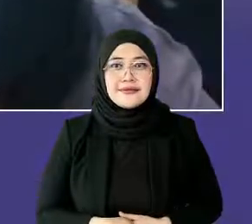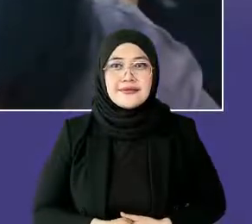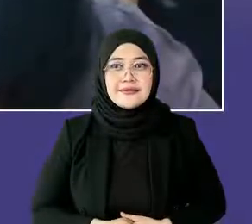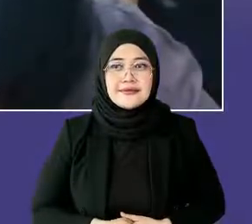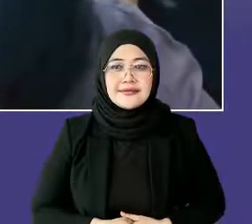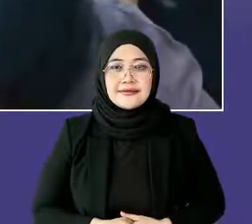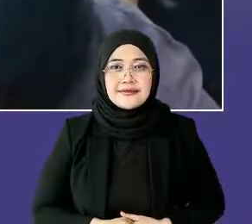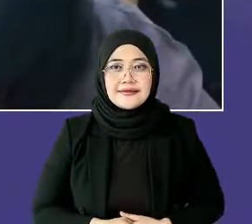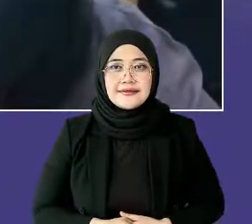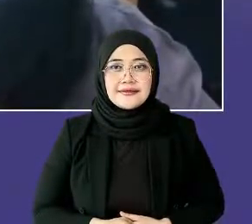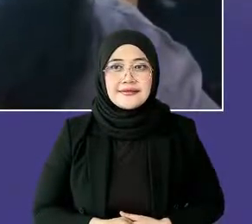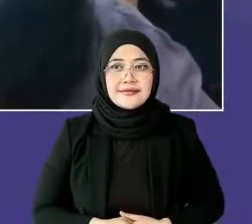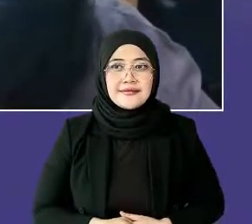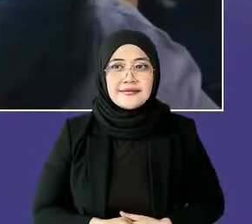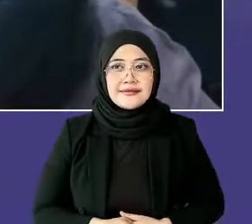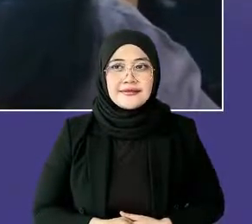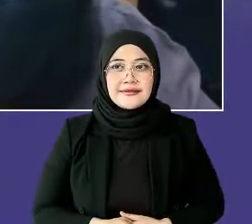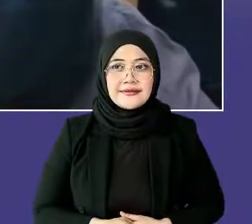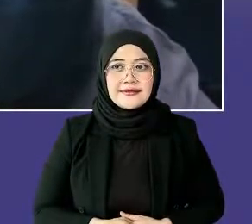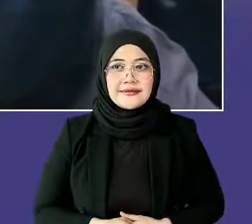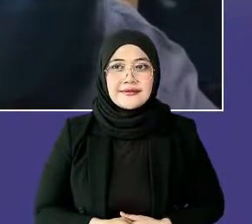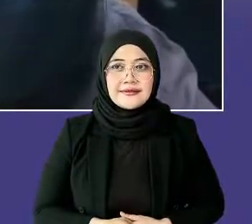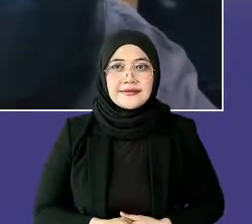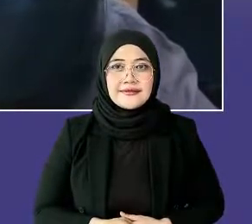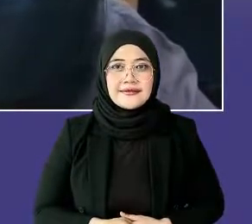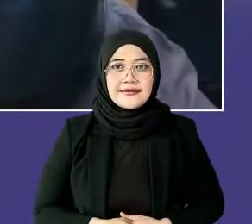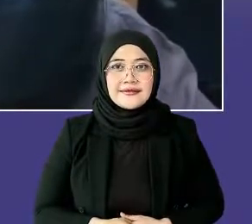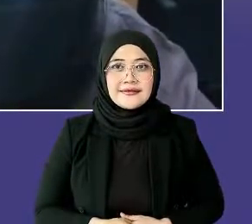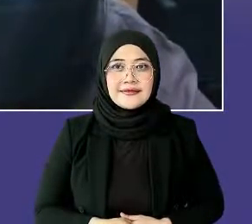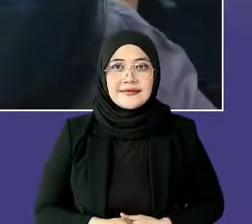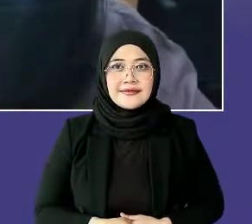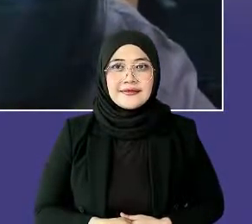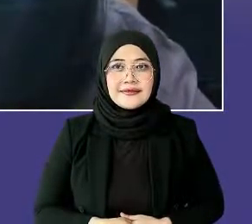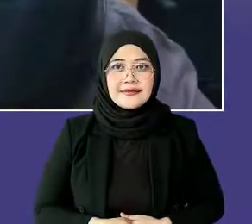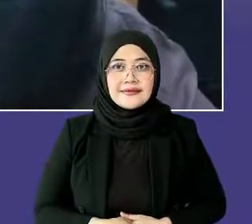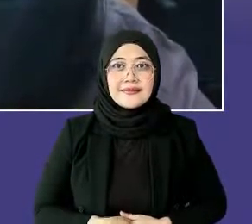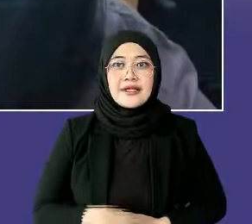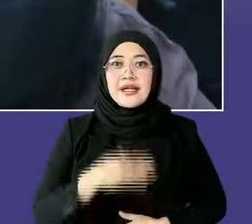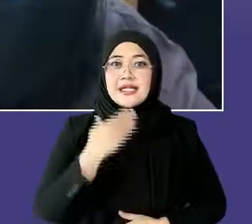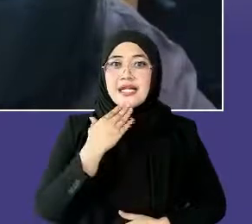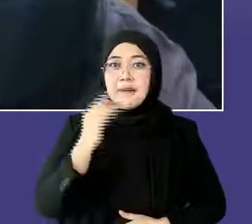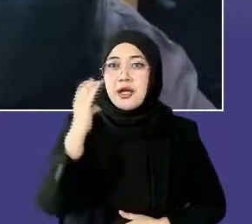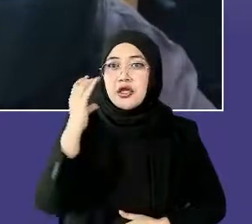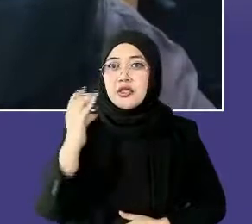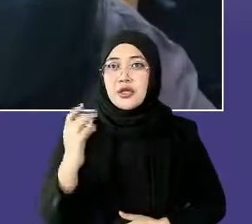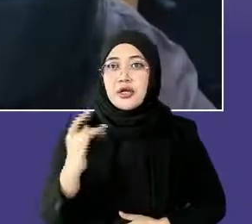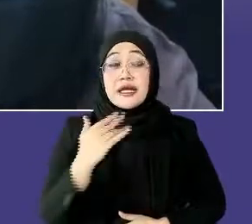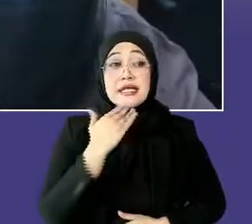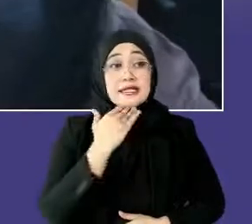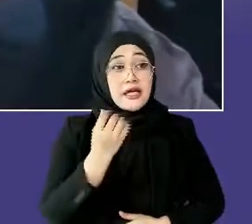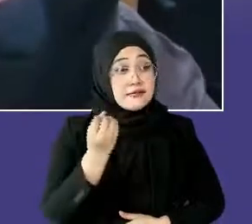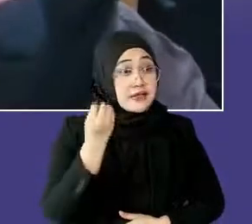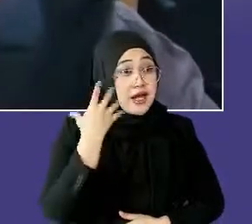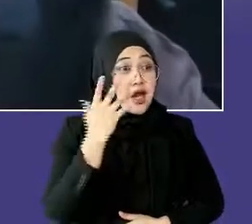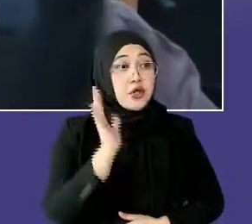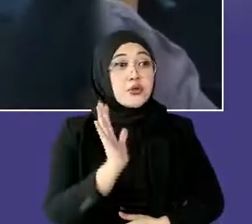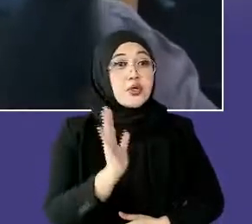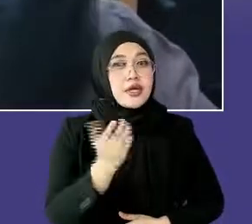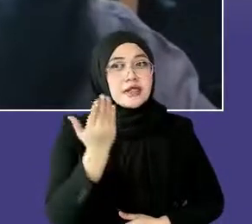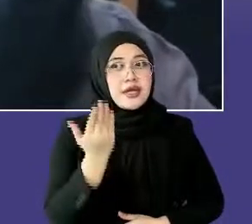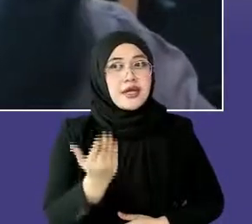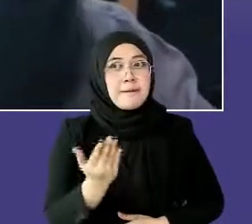Hai selamat sore profig.os ya selamat sore Mbak Mbak saya sudah dengar silakan